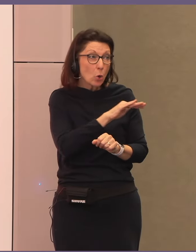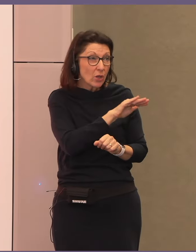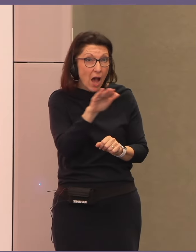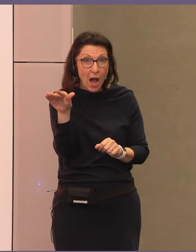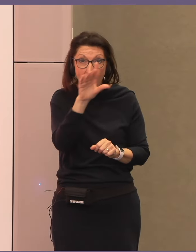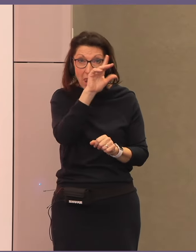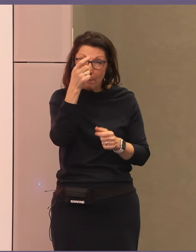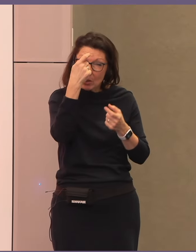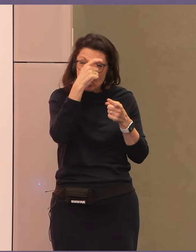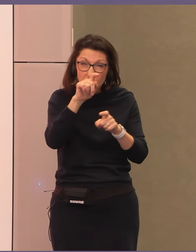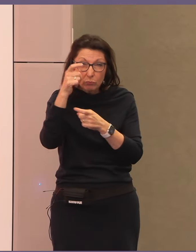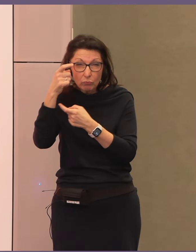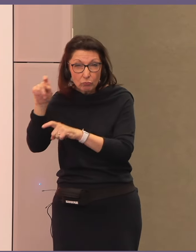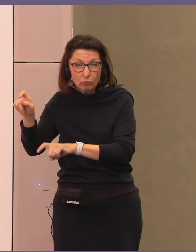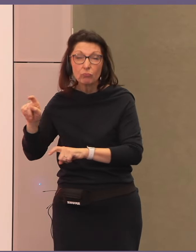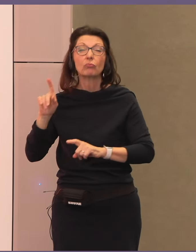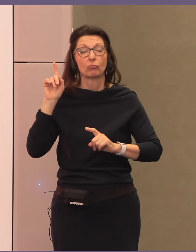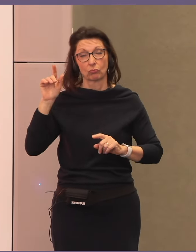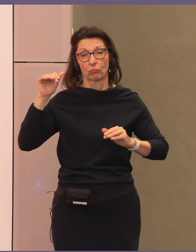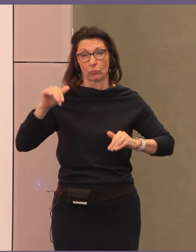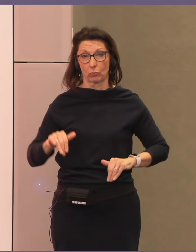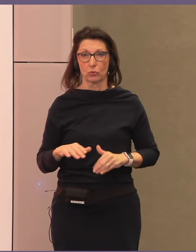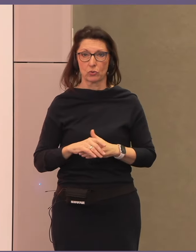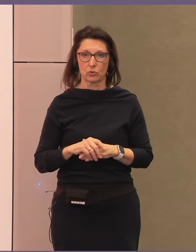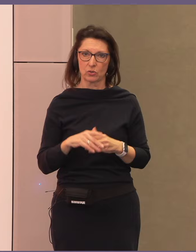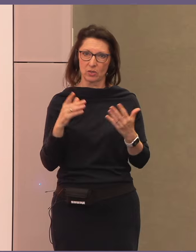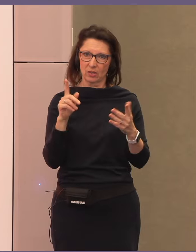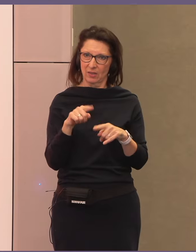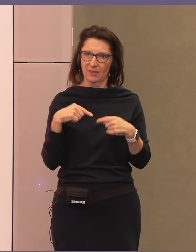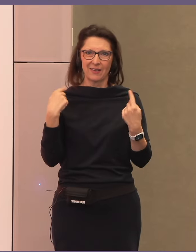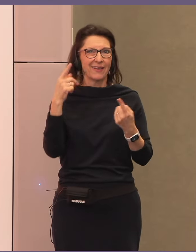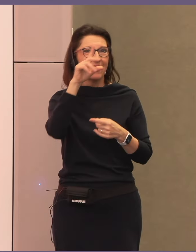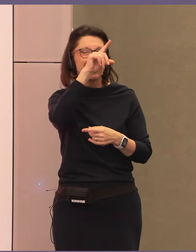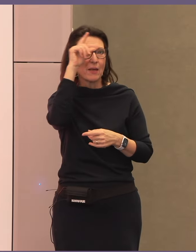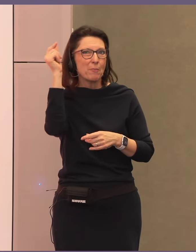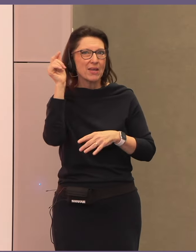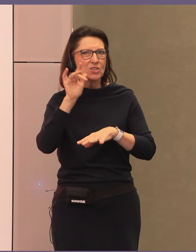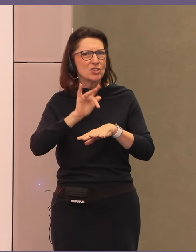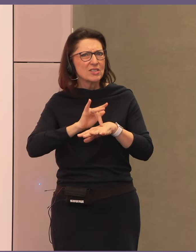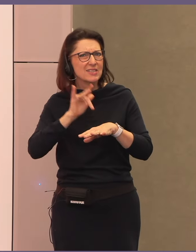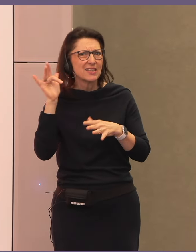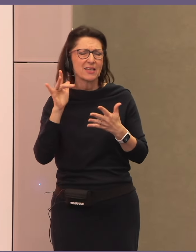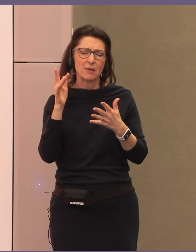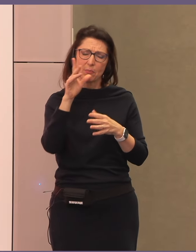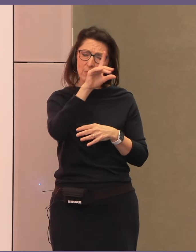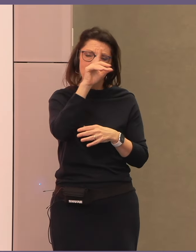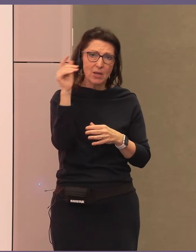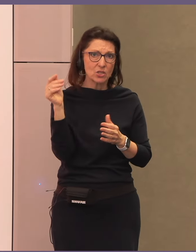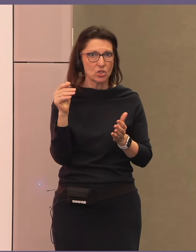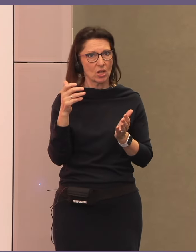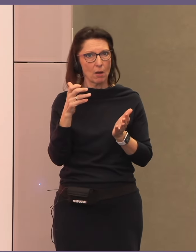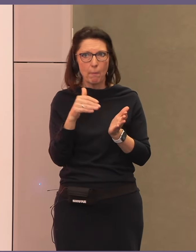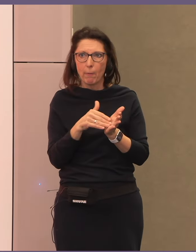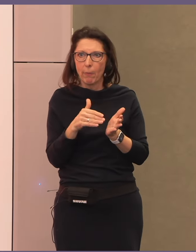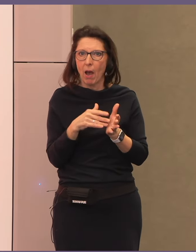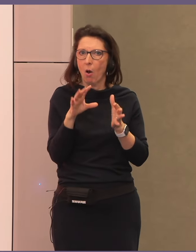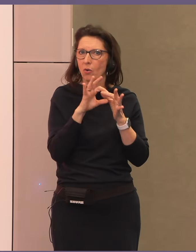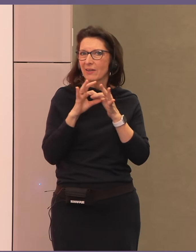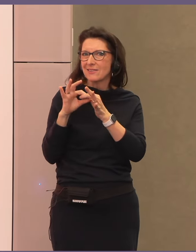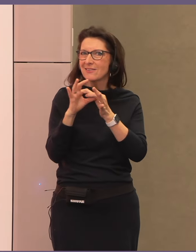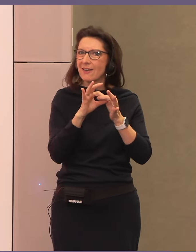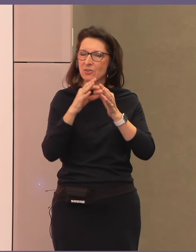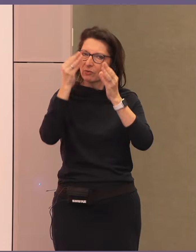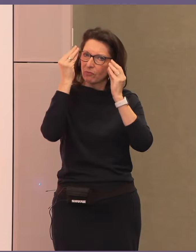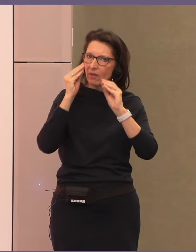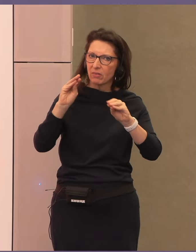Gerade diese feministischen Überlegungen zu menschlicher Vulnerabilität, zu Sicherheit, als gesellschaftliches Vertrauen